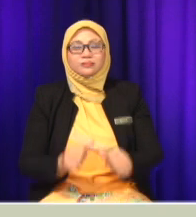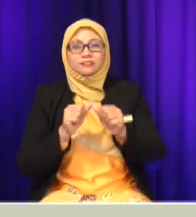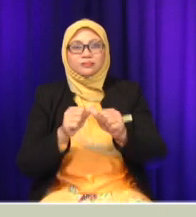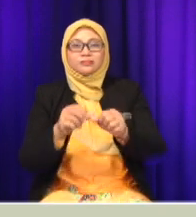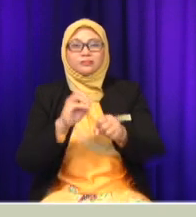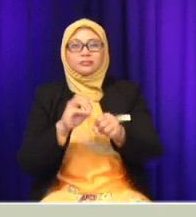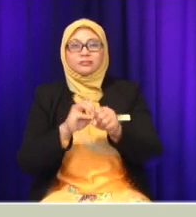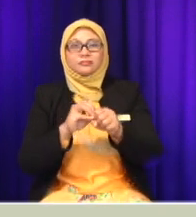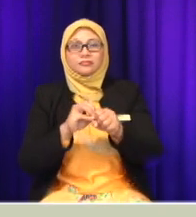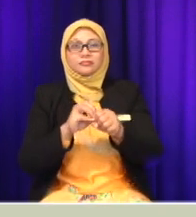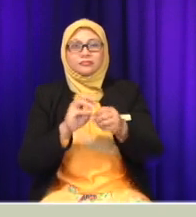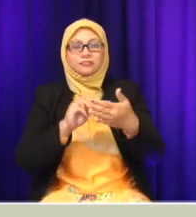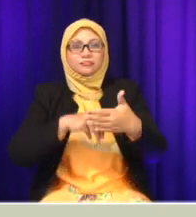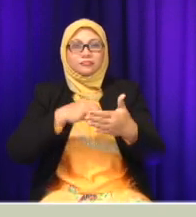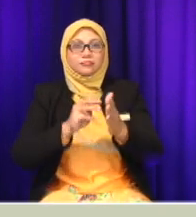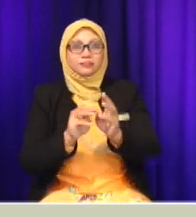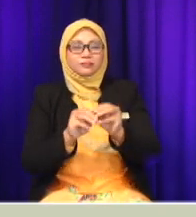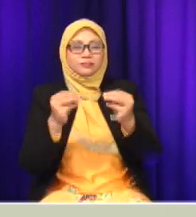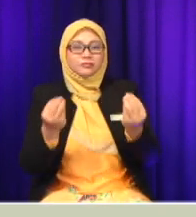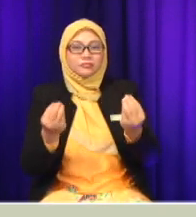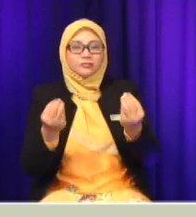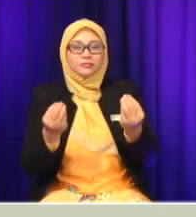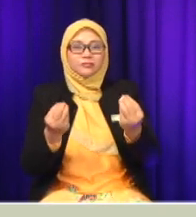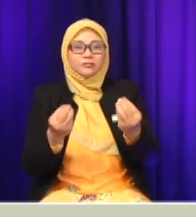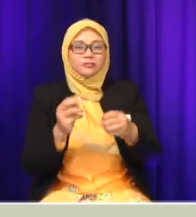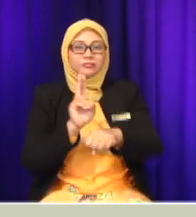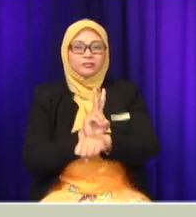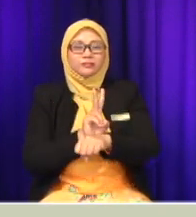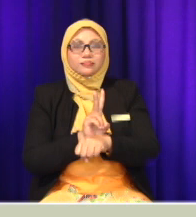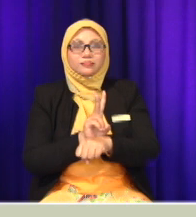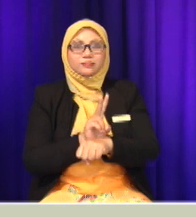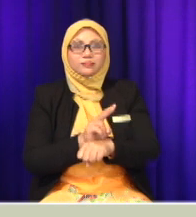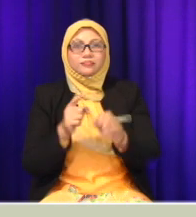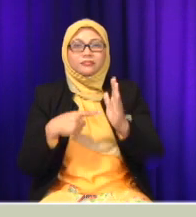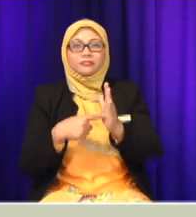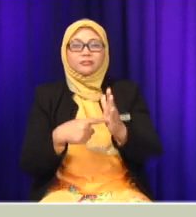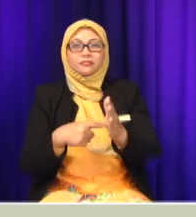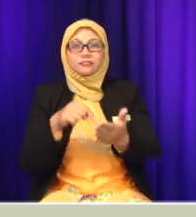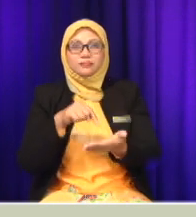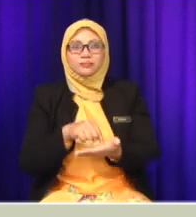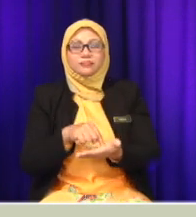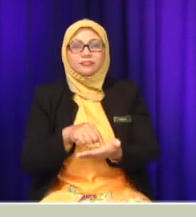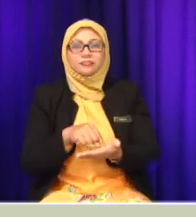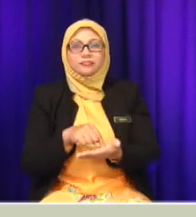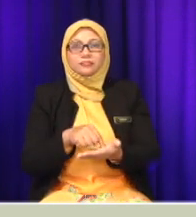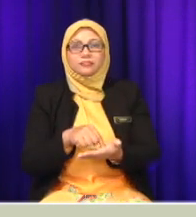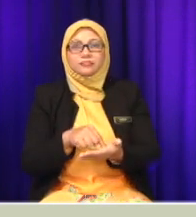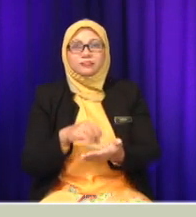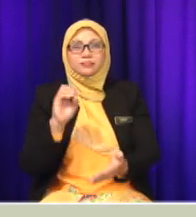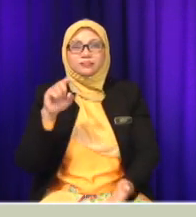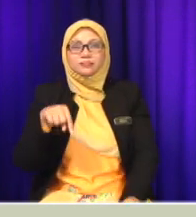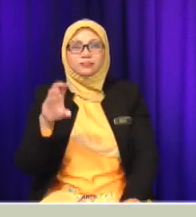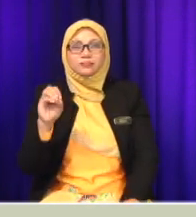segala data ataupun maklumat berkaitan servis komponen okey seperti yang ditunjukkan di situ 0.05 mm bermaksud